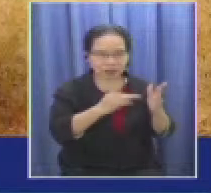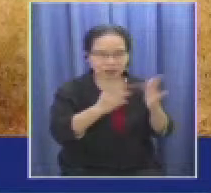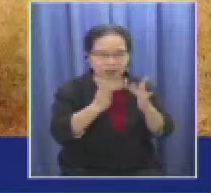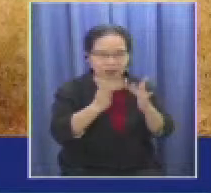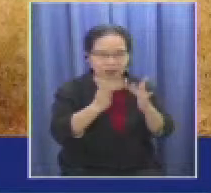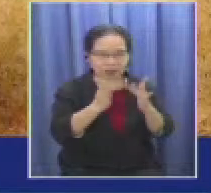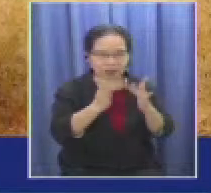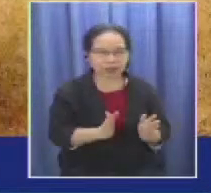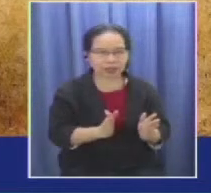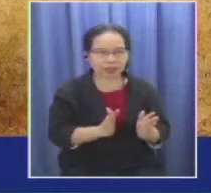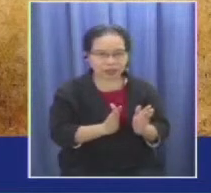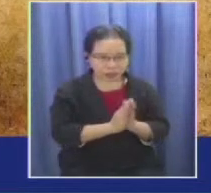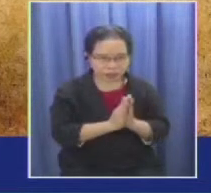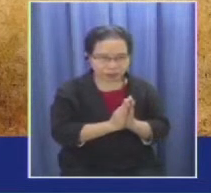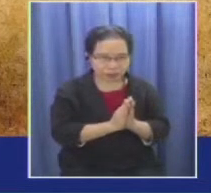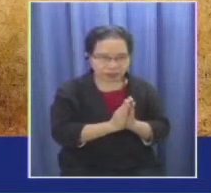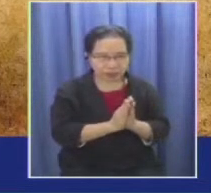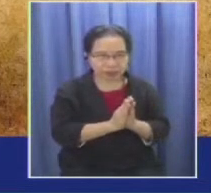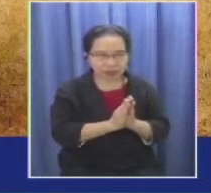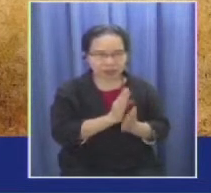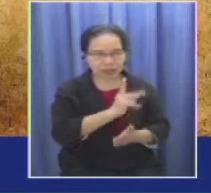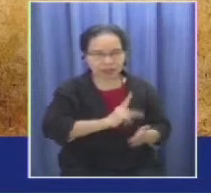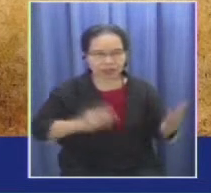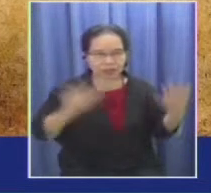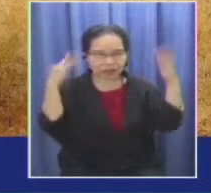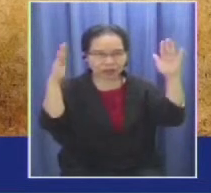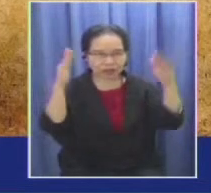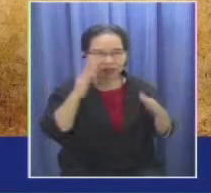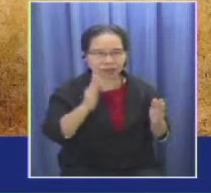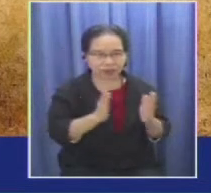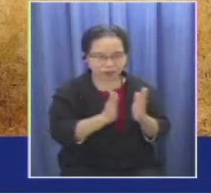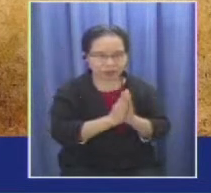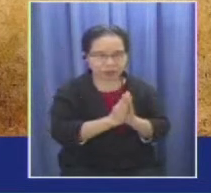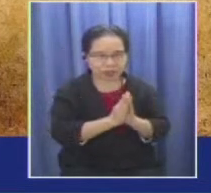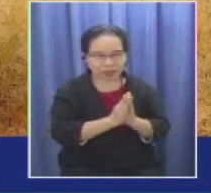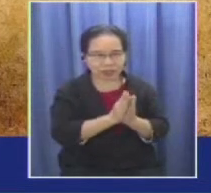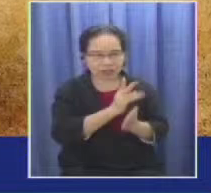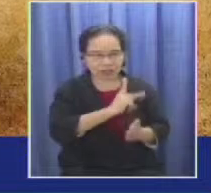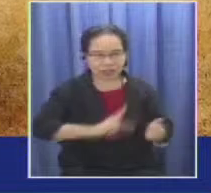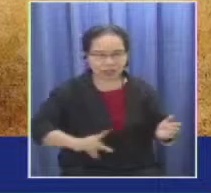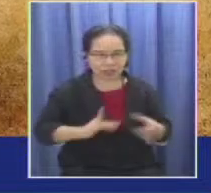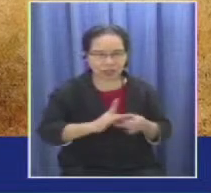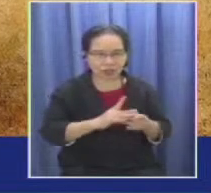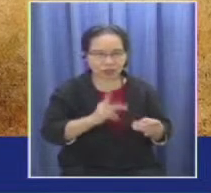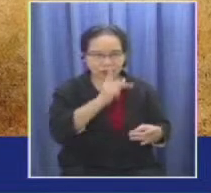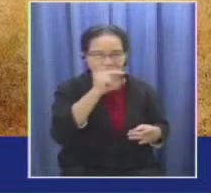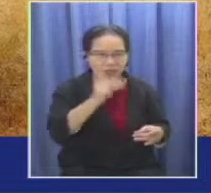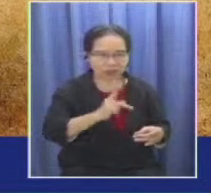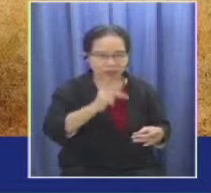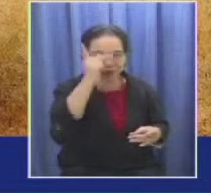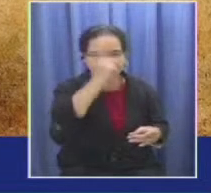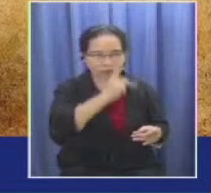adebɔneyɛfo dwane kwahye bia bompaye maye. Amanehunu fo arokyerefo bompaye maye.